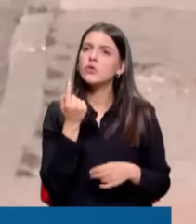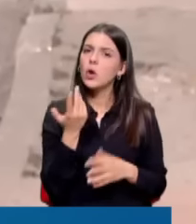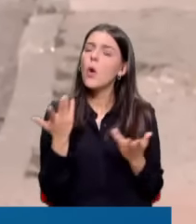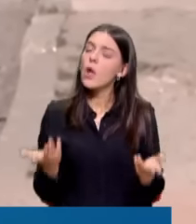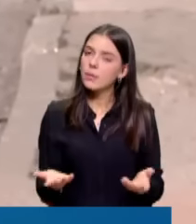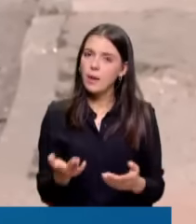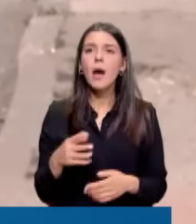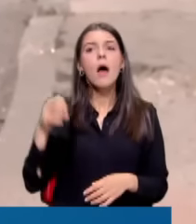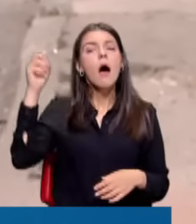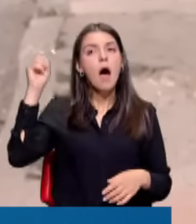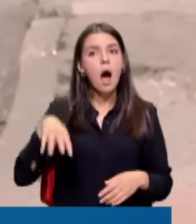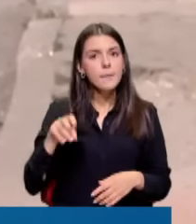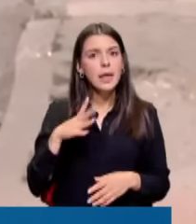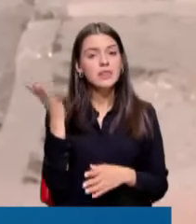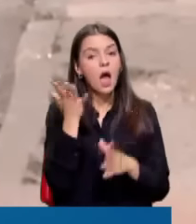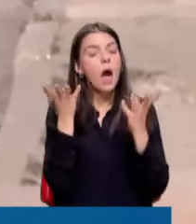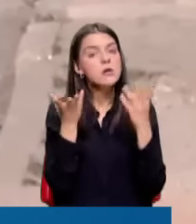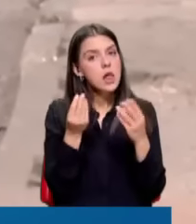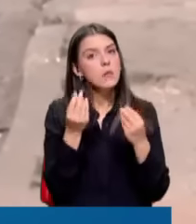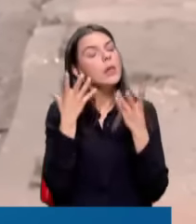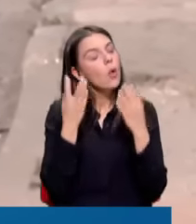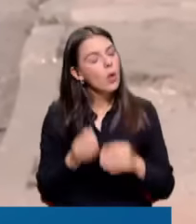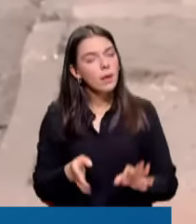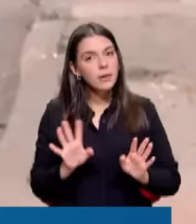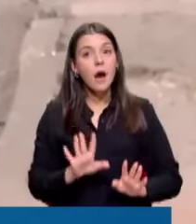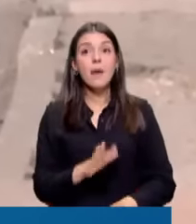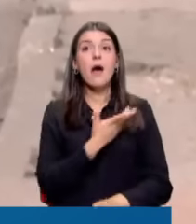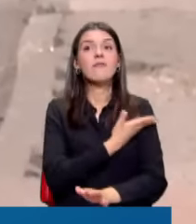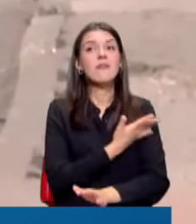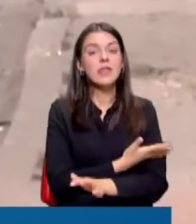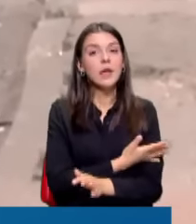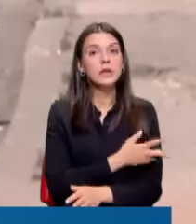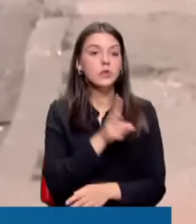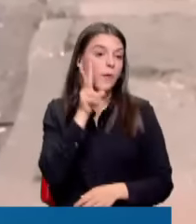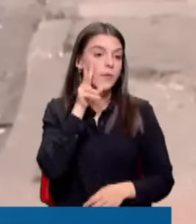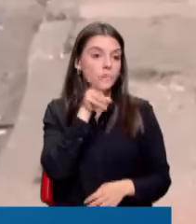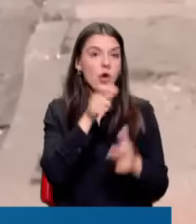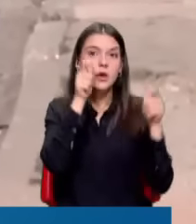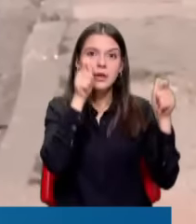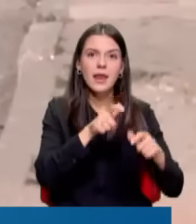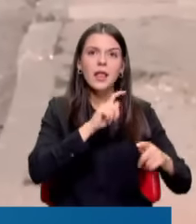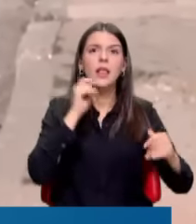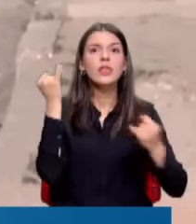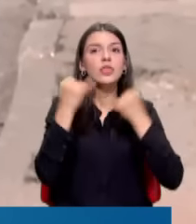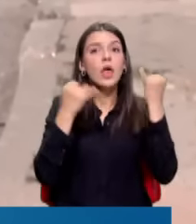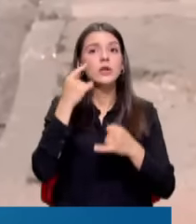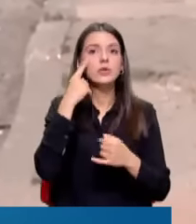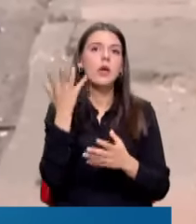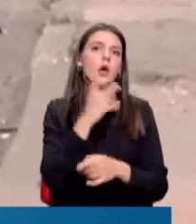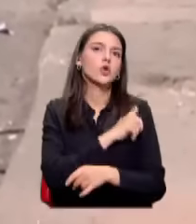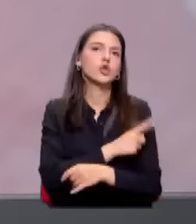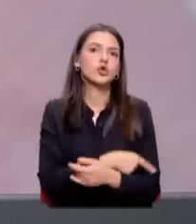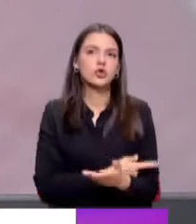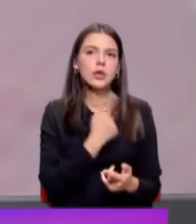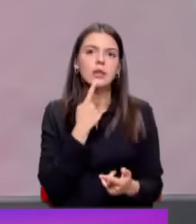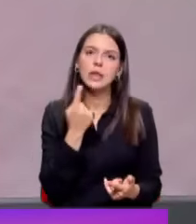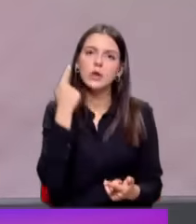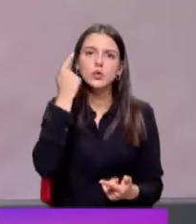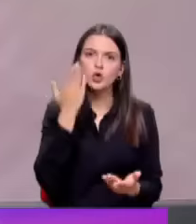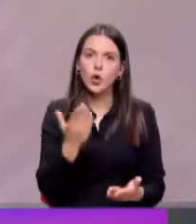Adalet ve Kalkınma Partisi daha kalabalık olabilir. Ama halkın gönlündeki yerimiz tartışılmayacak kadar güçlü diye